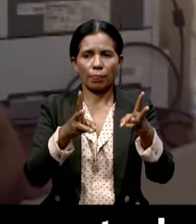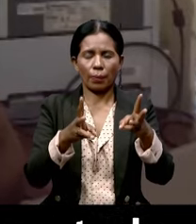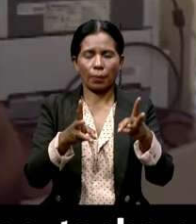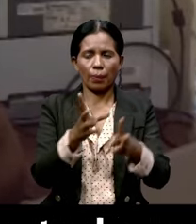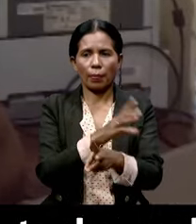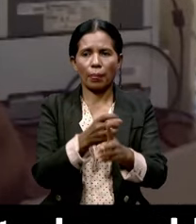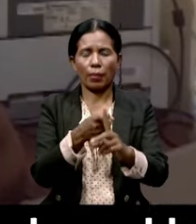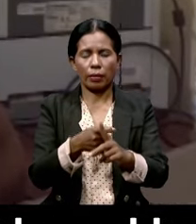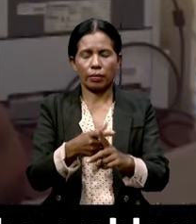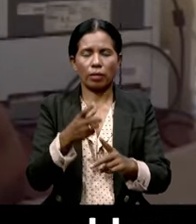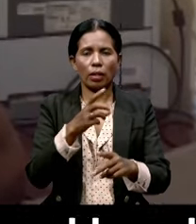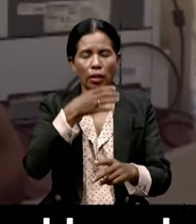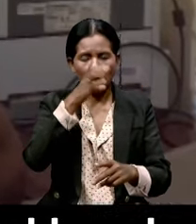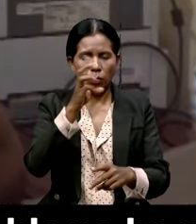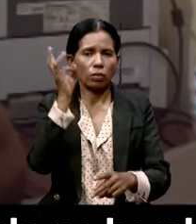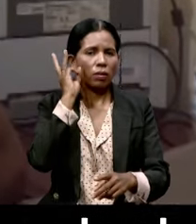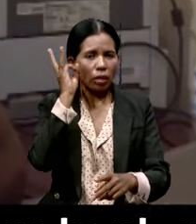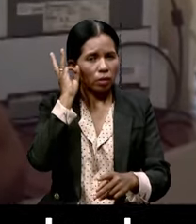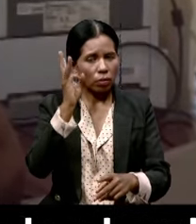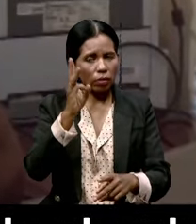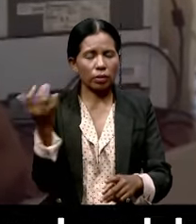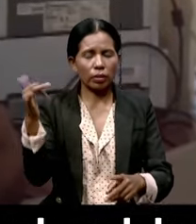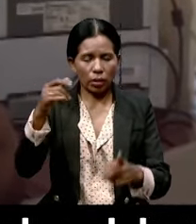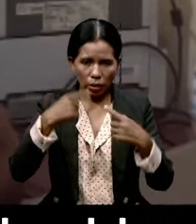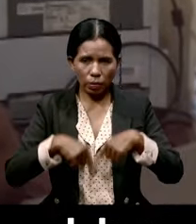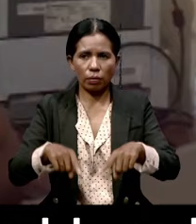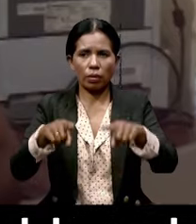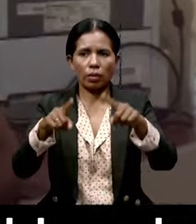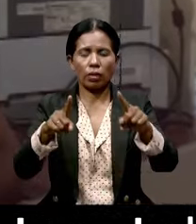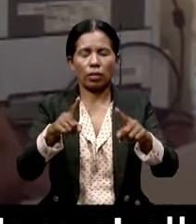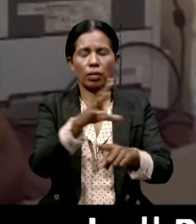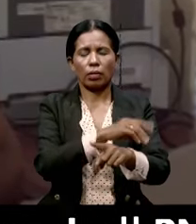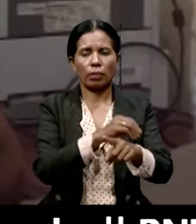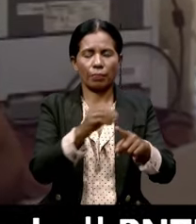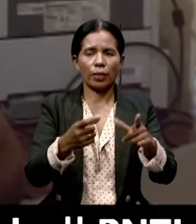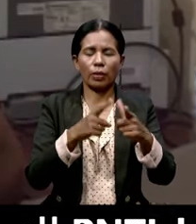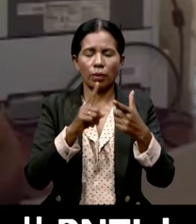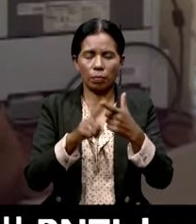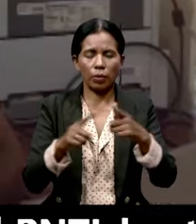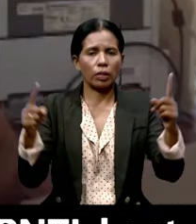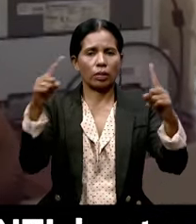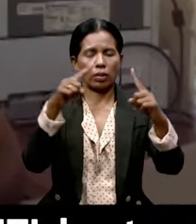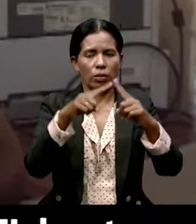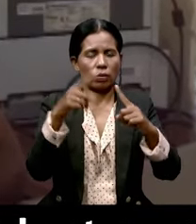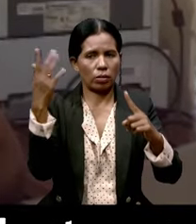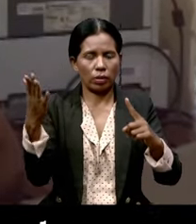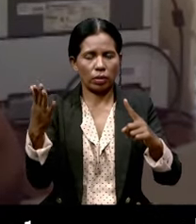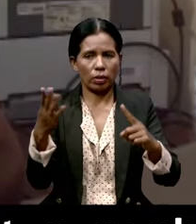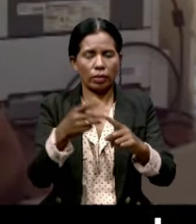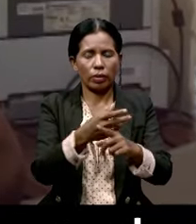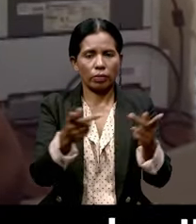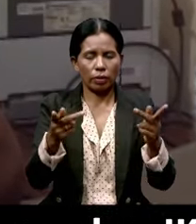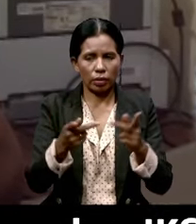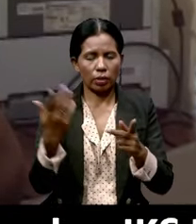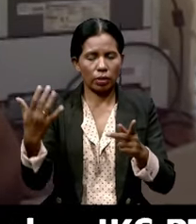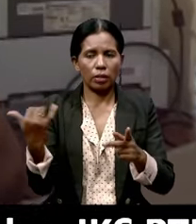batilaunia lalu depois mai dengan kata sira tu bai ha vilan tiga depois to ya kurjumente de ba mak